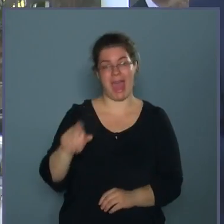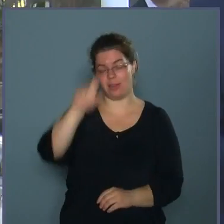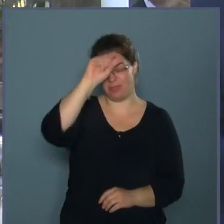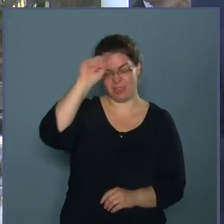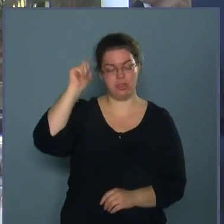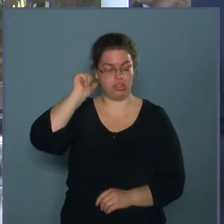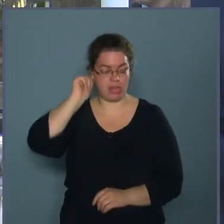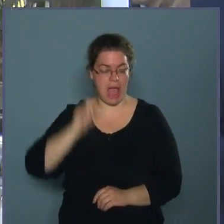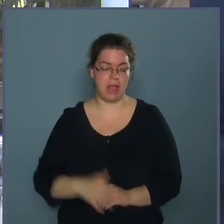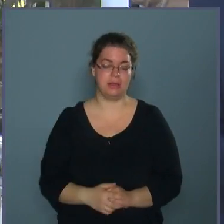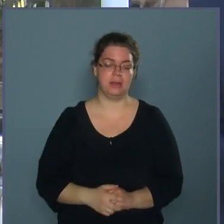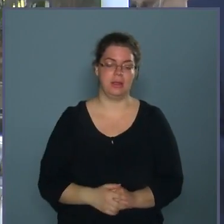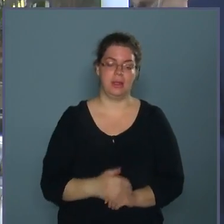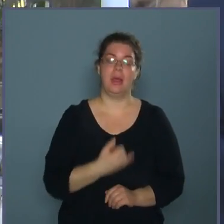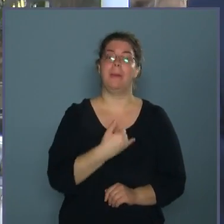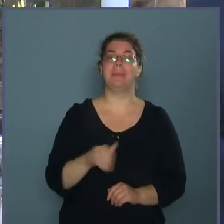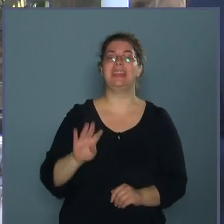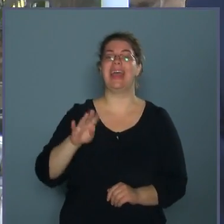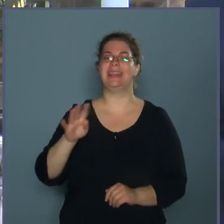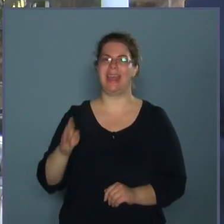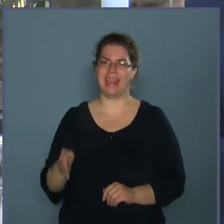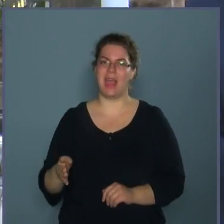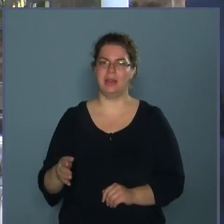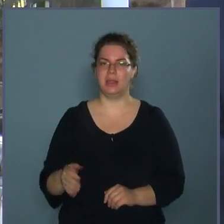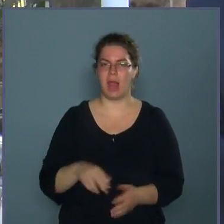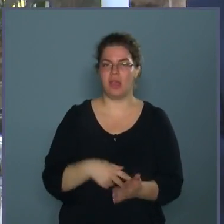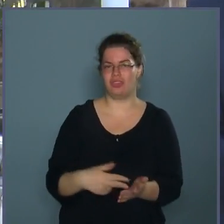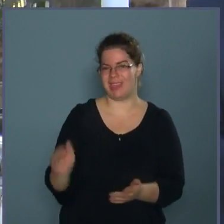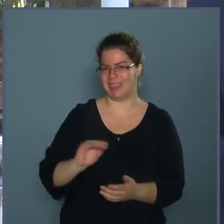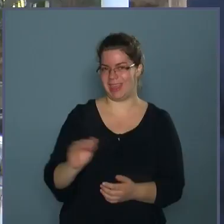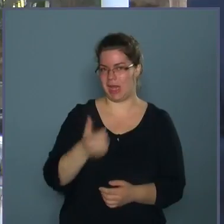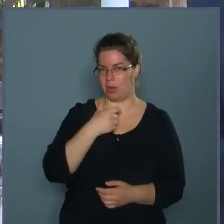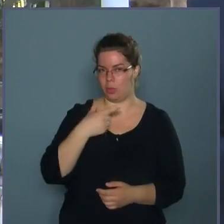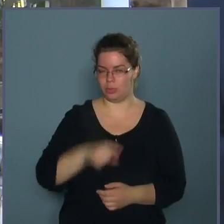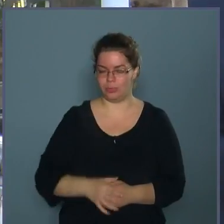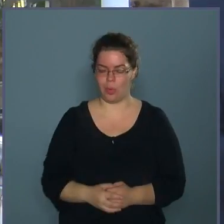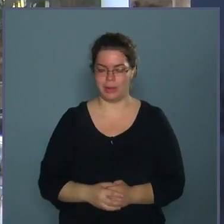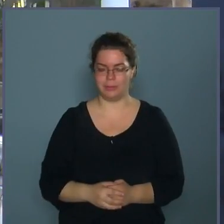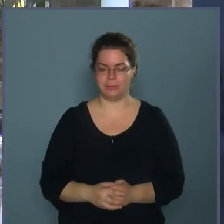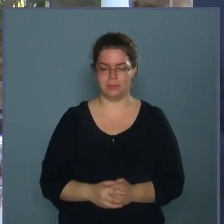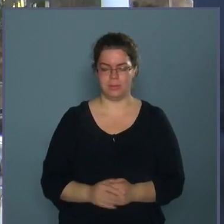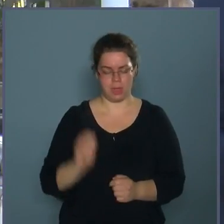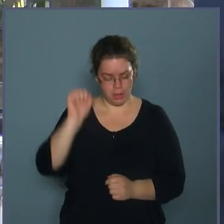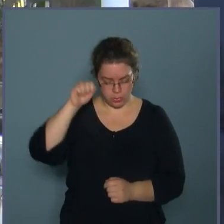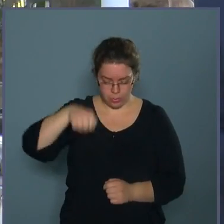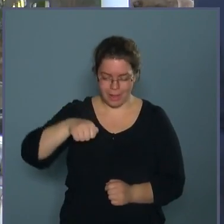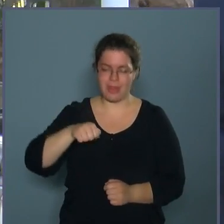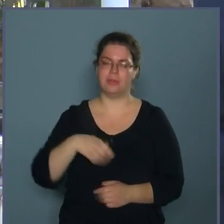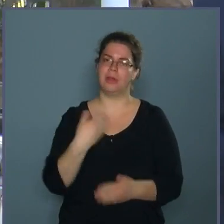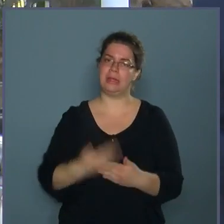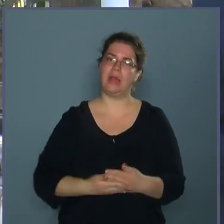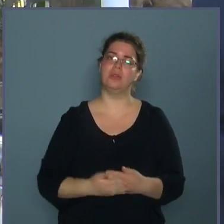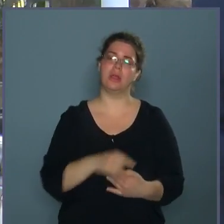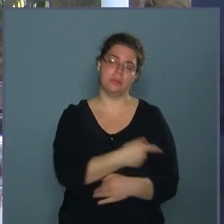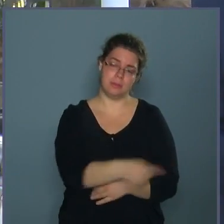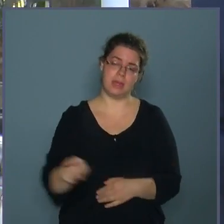és lány, minden negyedik elesett gyerekkorú volt. Hajtsuk meg fejünket előttük, és